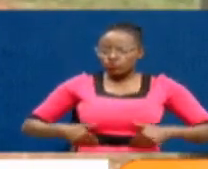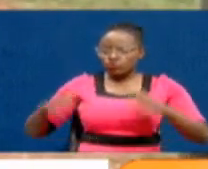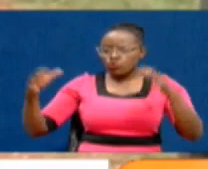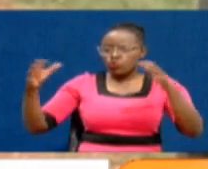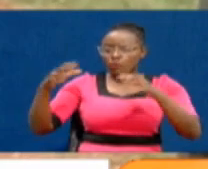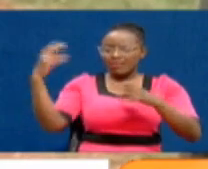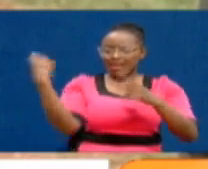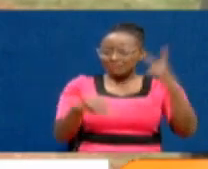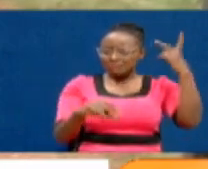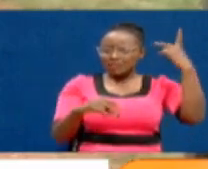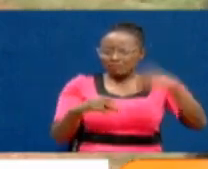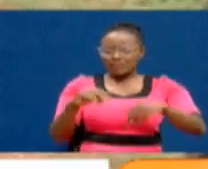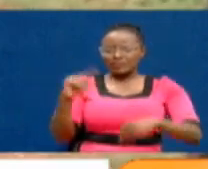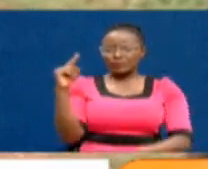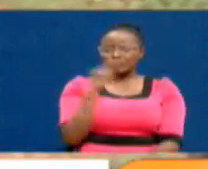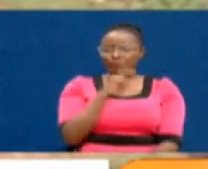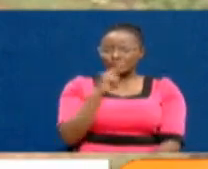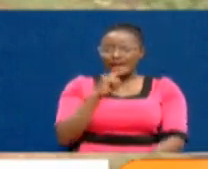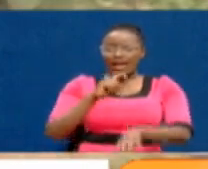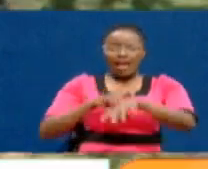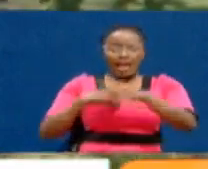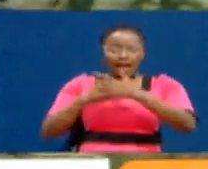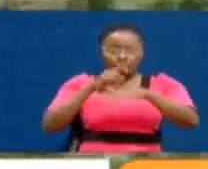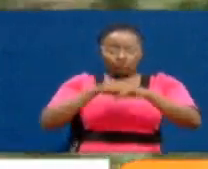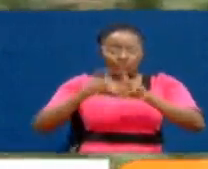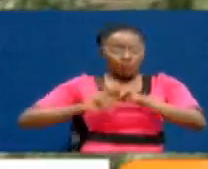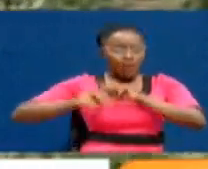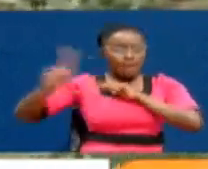liwavamia na kuwapa kichapo hadi kutoroka.